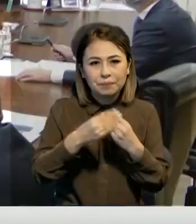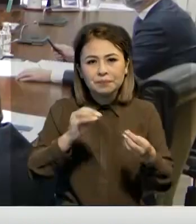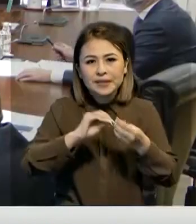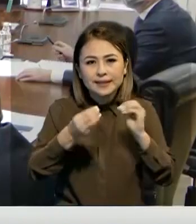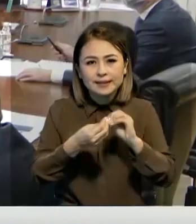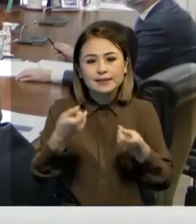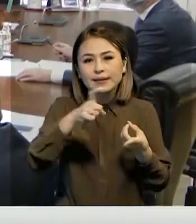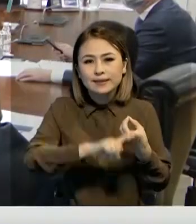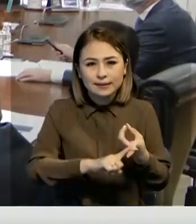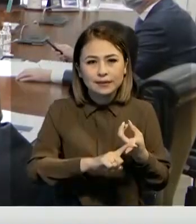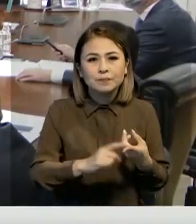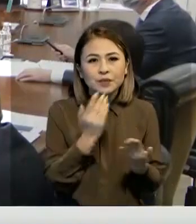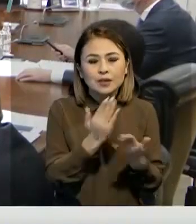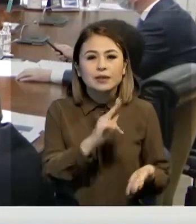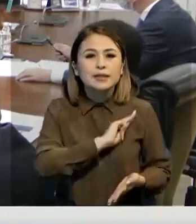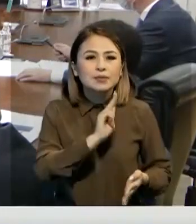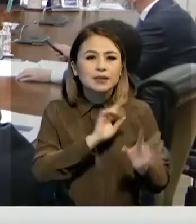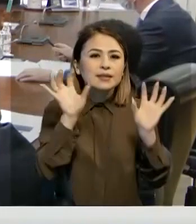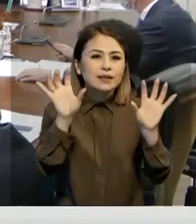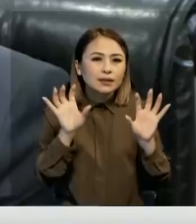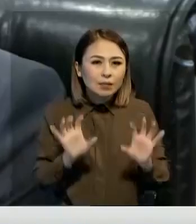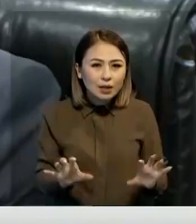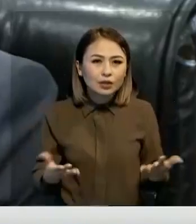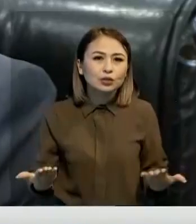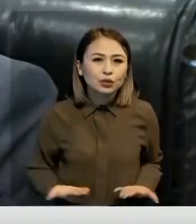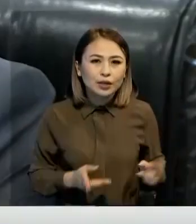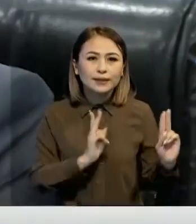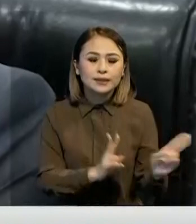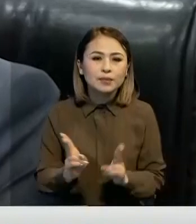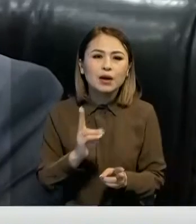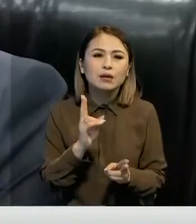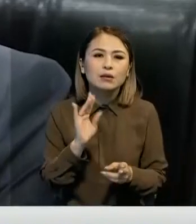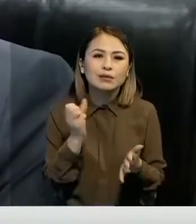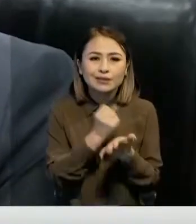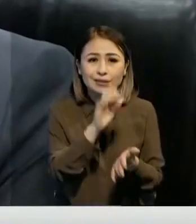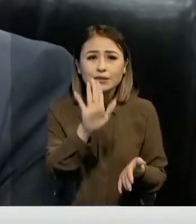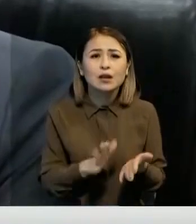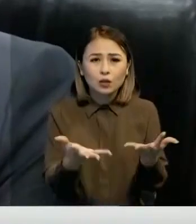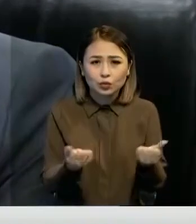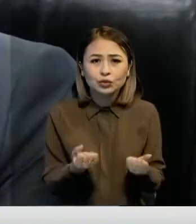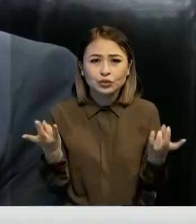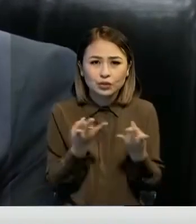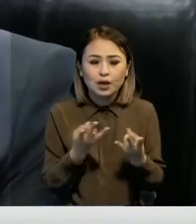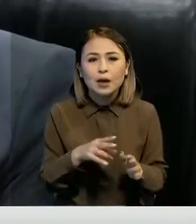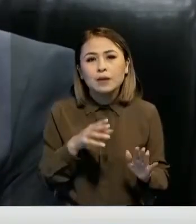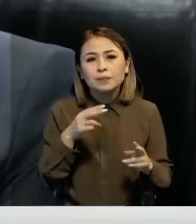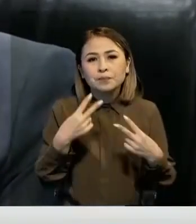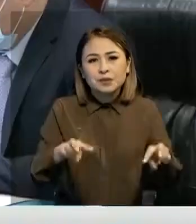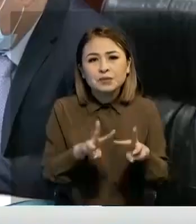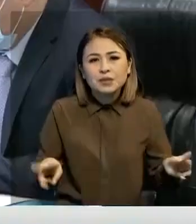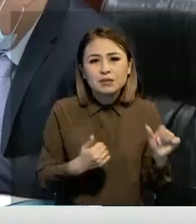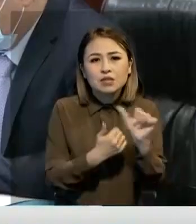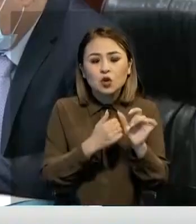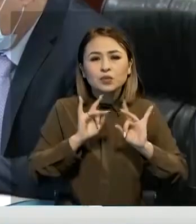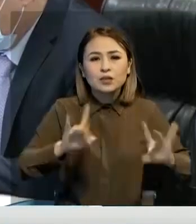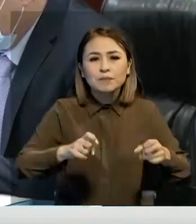мәселесіне қатысты бір ізділік керек. Яғни осы қызметті заңнамалық тұрғыда реттеп, әрі лицензиялау енгізу қажет. Премьер-министр